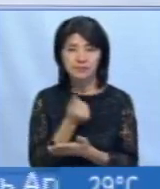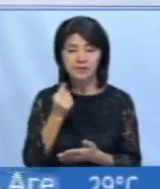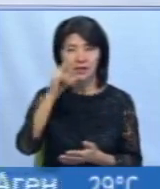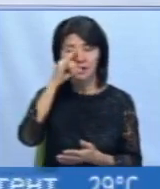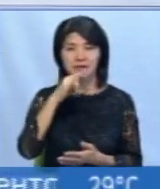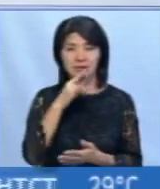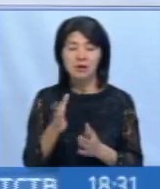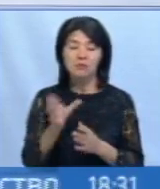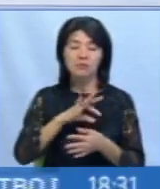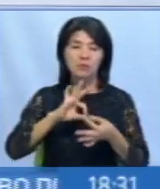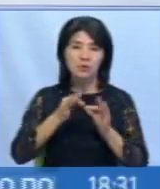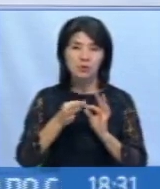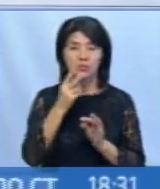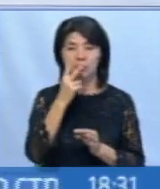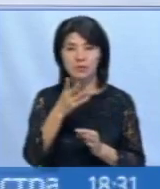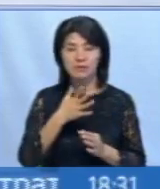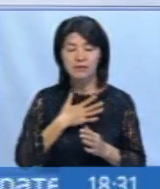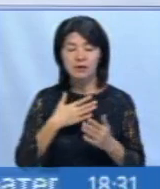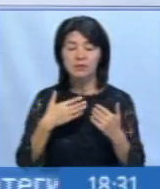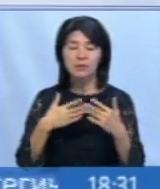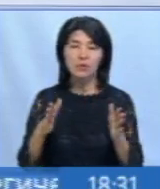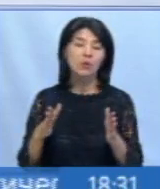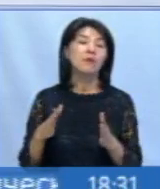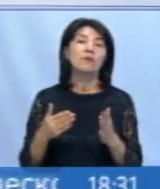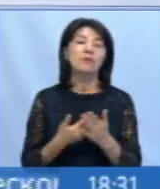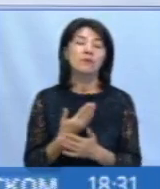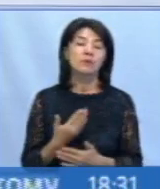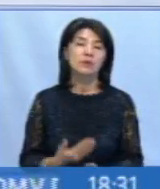этом событии смотрите в нашем итоговом выпуске.